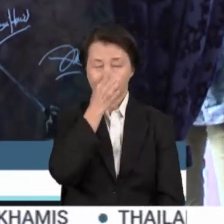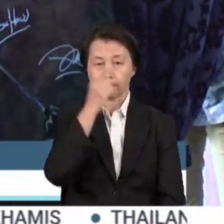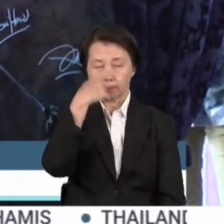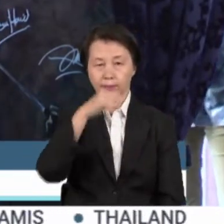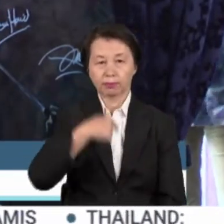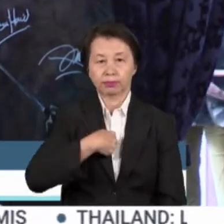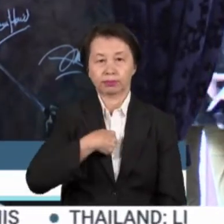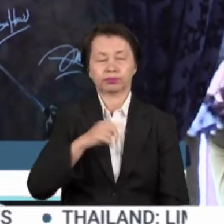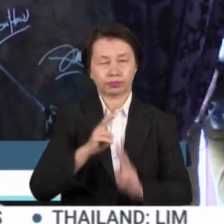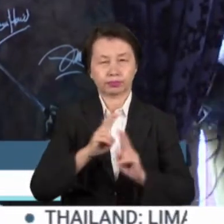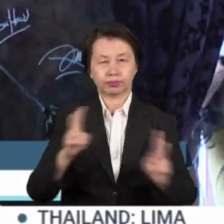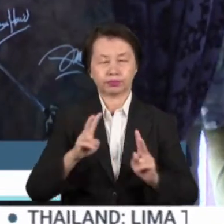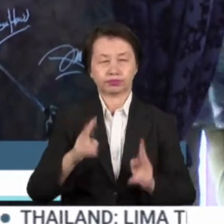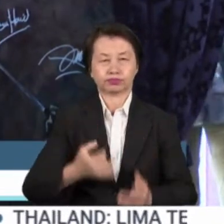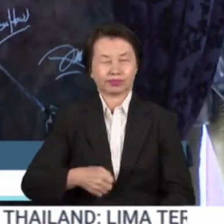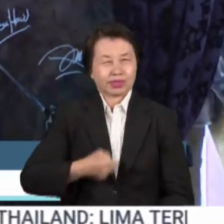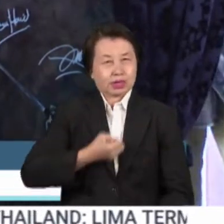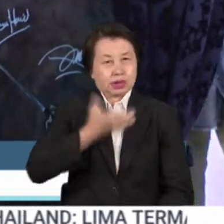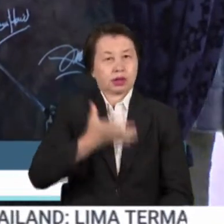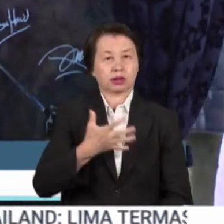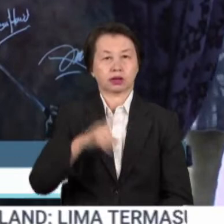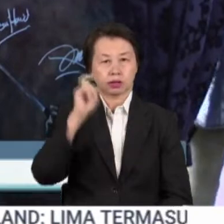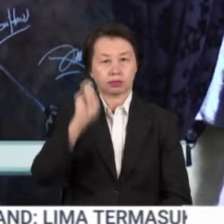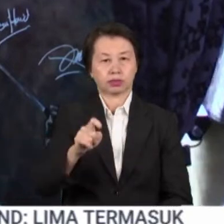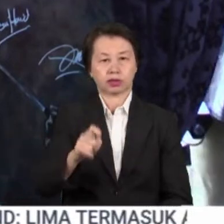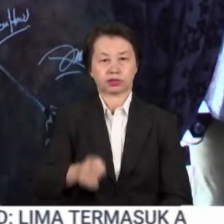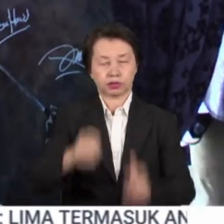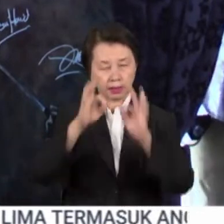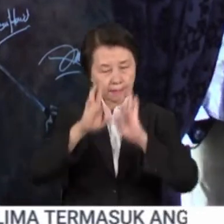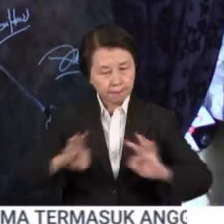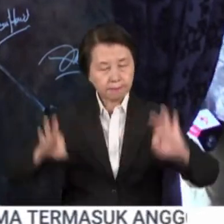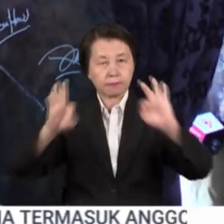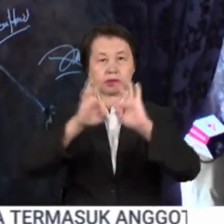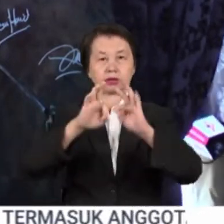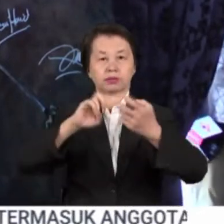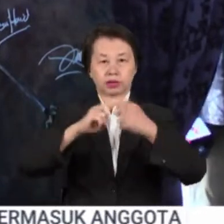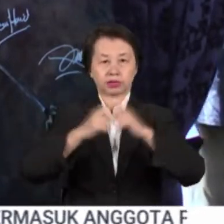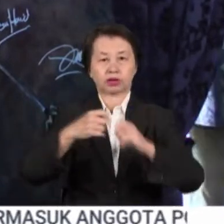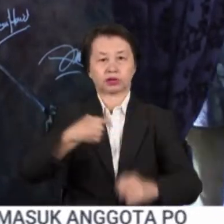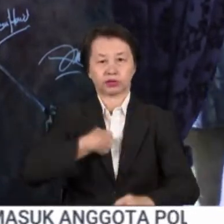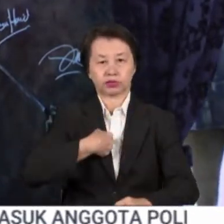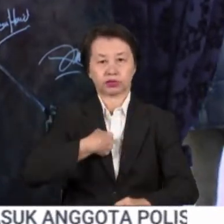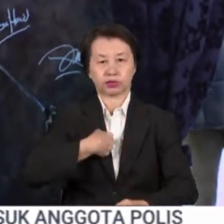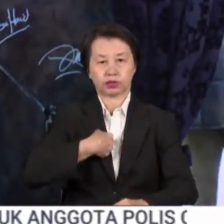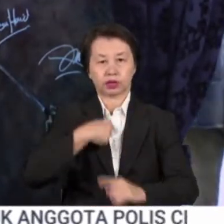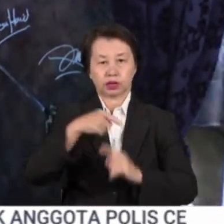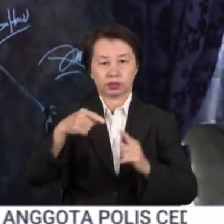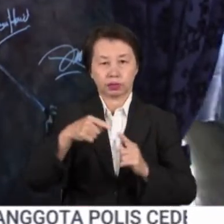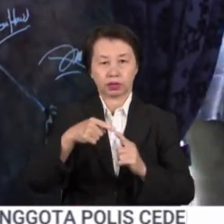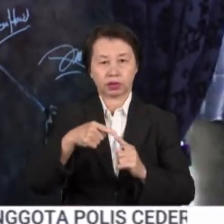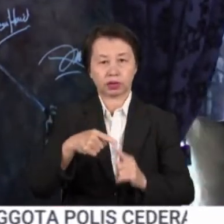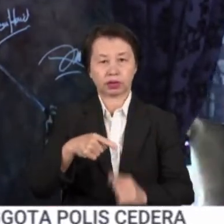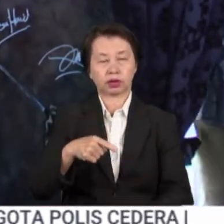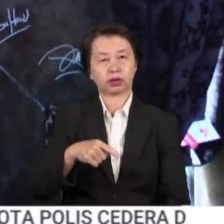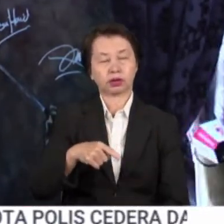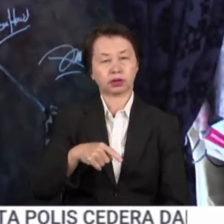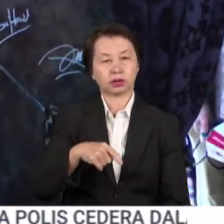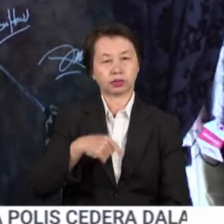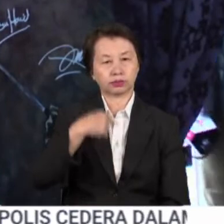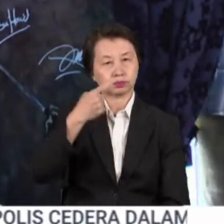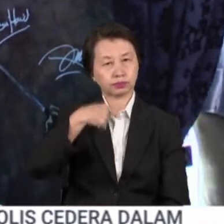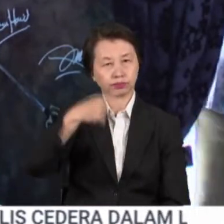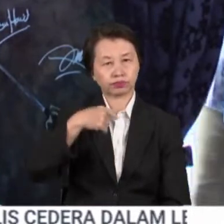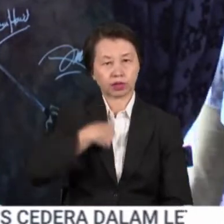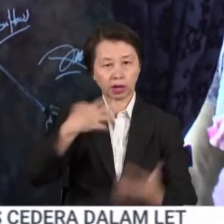bariatric operation. Jadi kena titik beratkan untuk masalah saya adalah deficit breathing. So saya dah